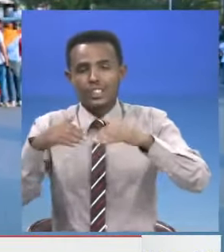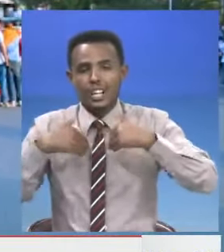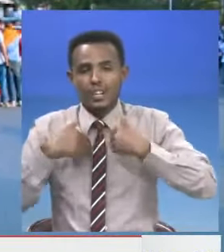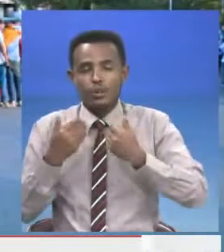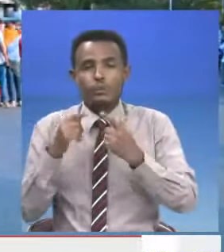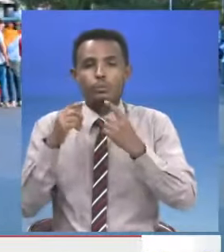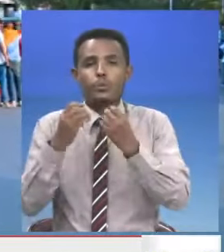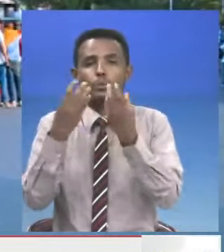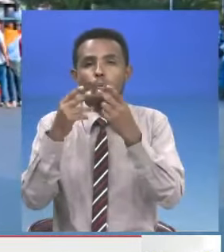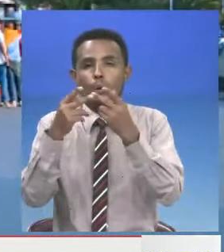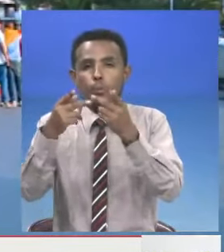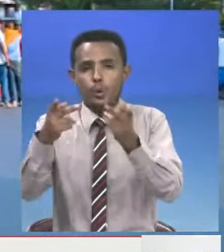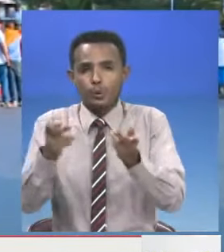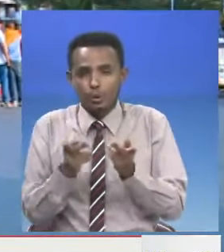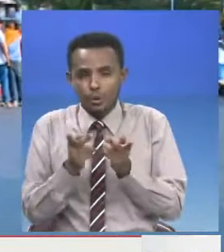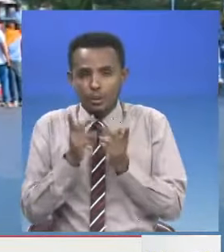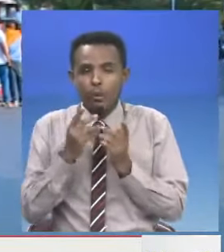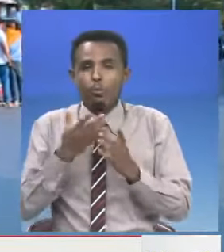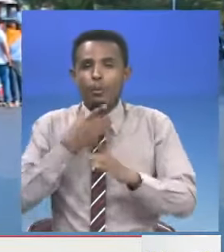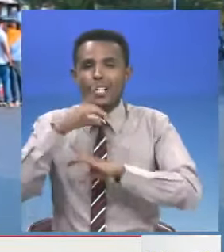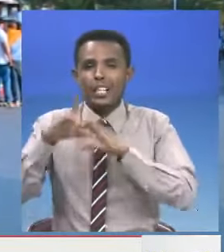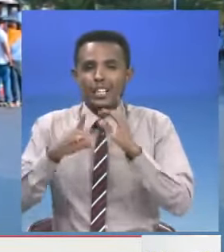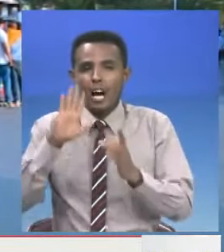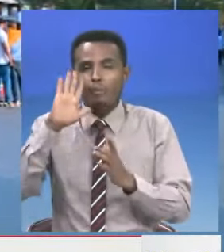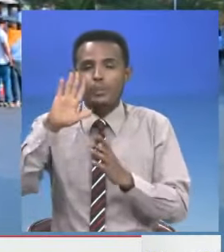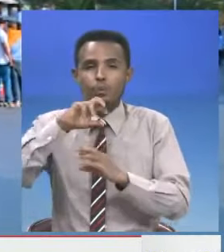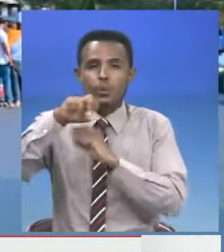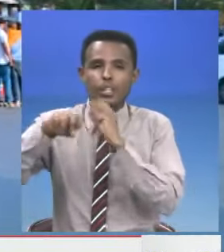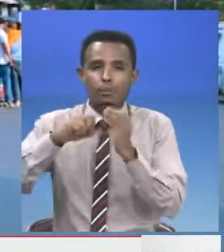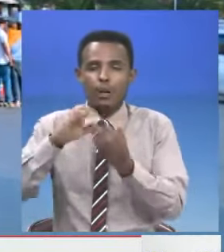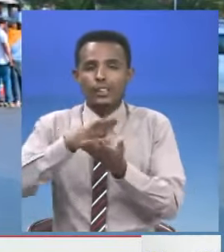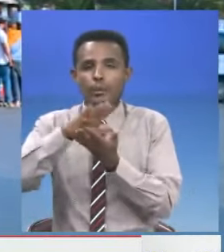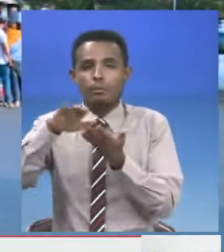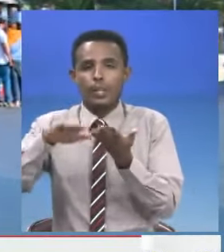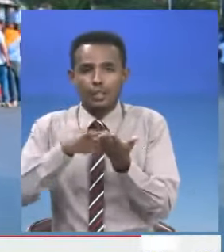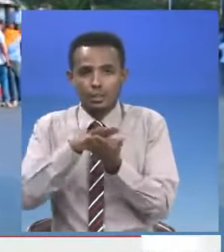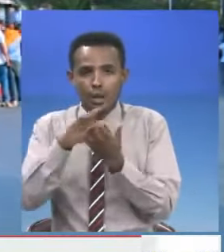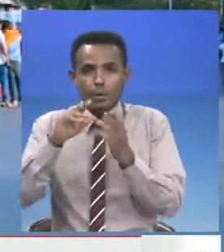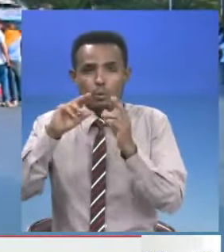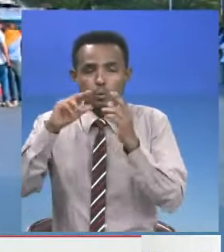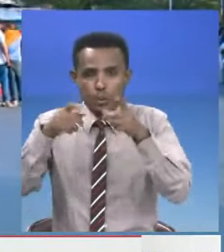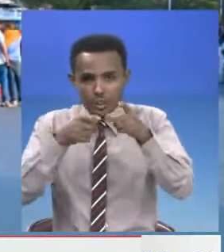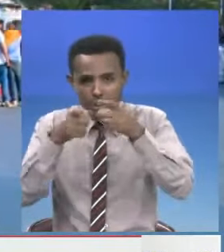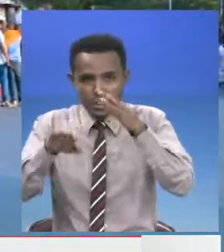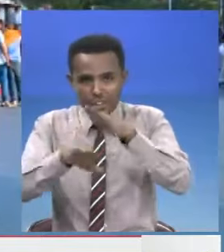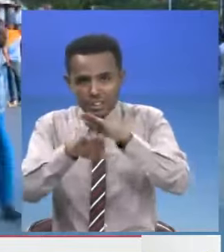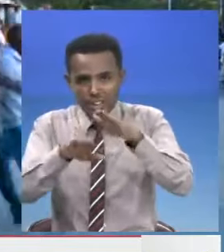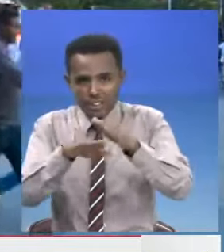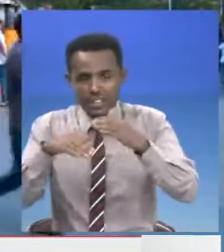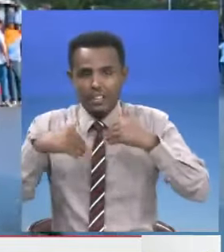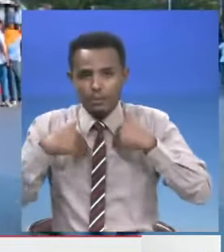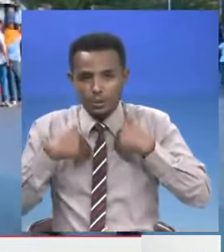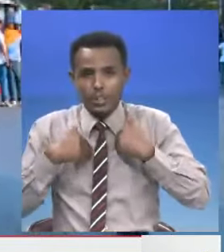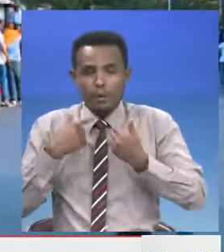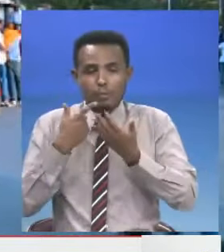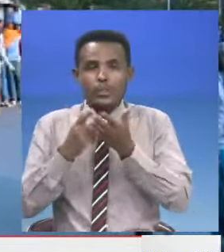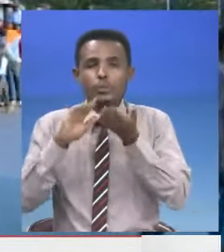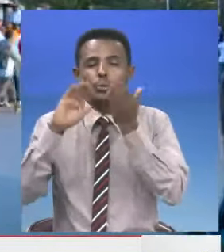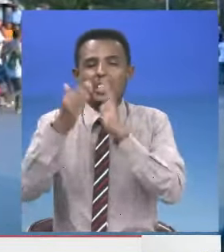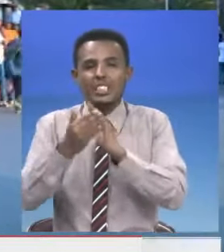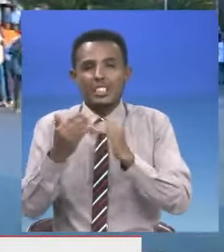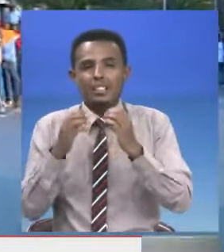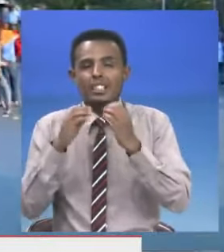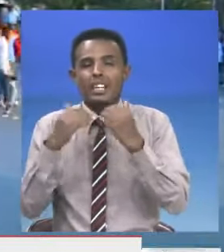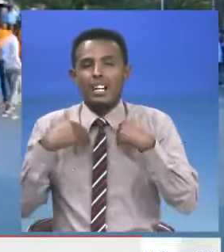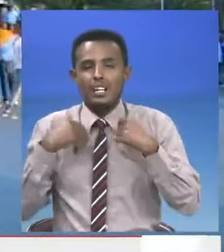ቦታዎች። በአማራ ክልል ወደ 5 ወረዳዎች በአሸባሪው የትግራይ ወራሪ ቡድን ቁጥጥር ስር ላይ ነው ያሉት። በዚህ ሁኔታ ያለ